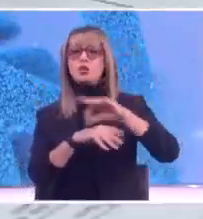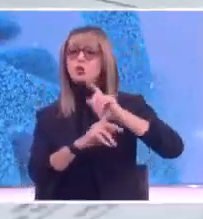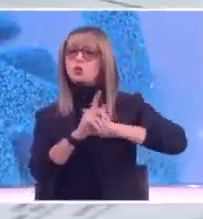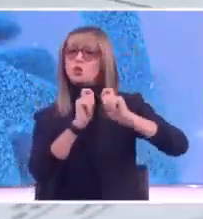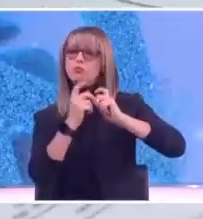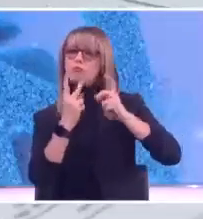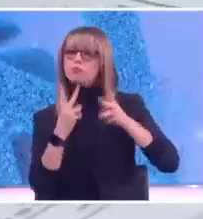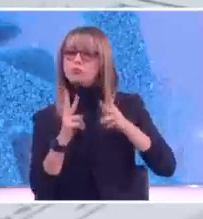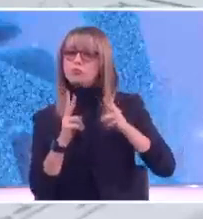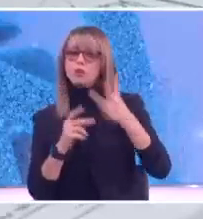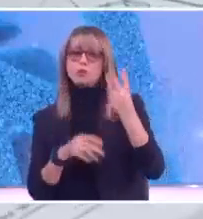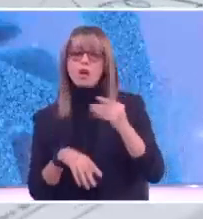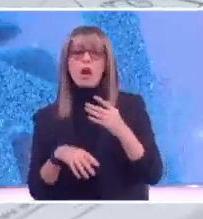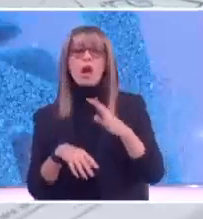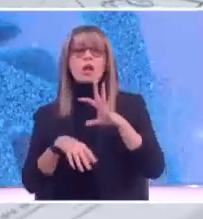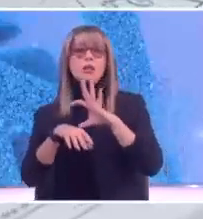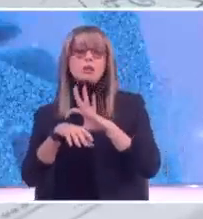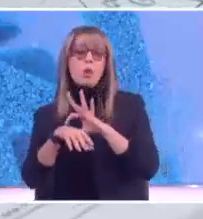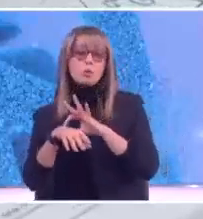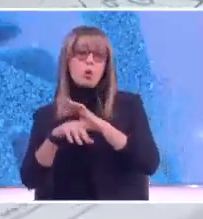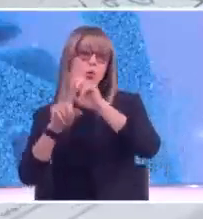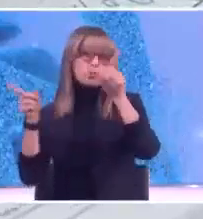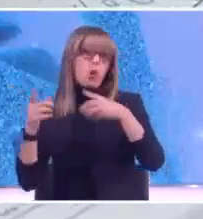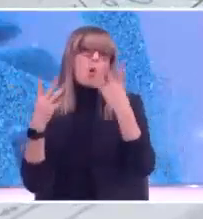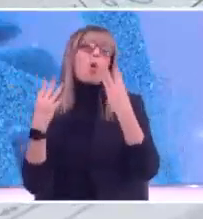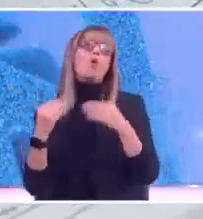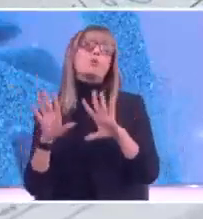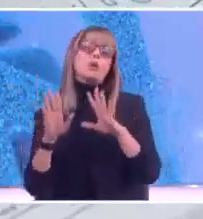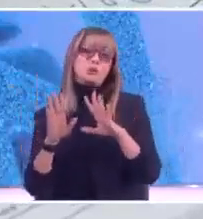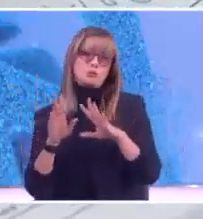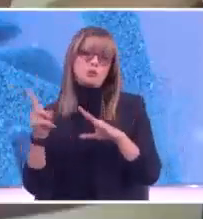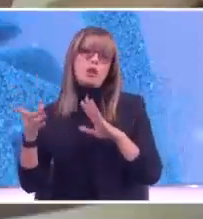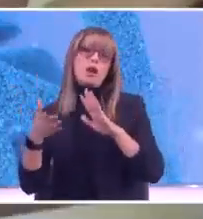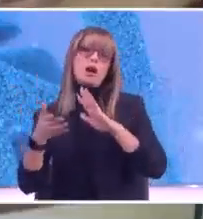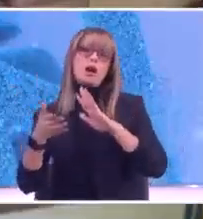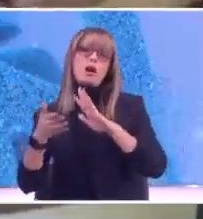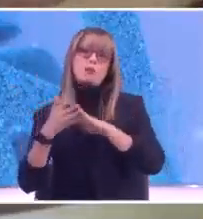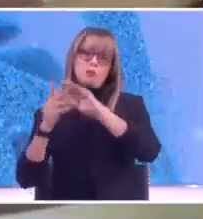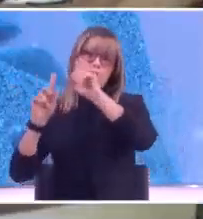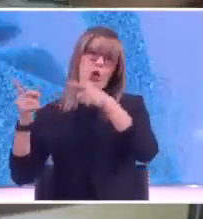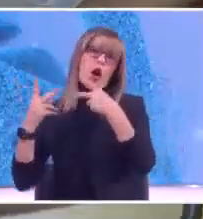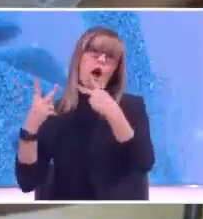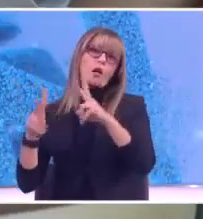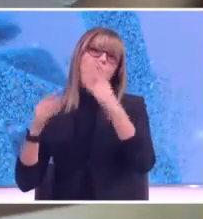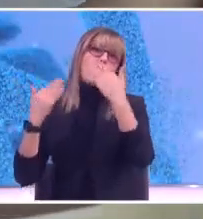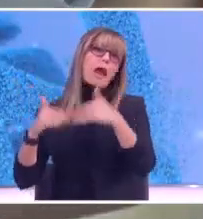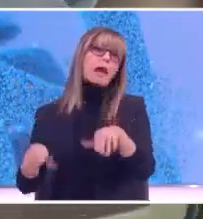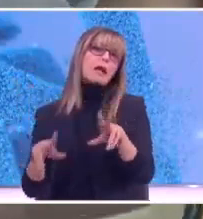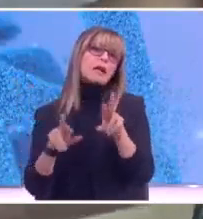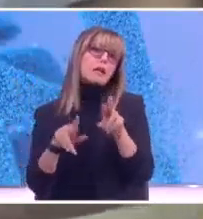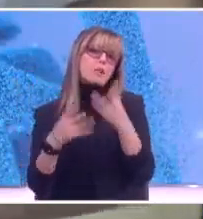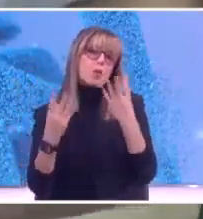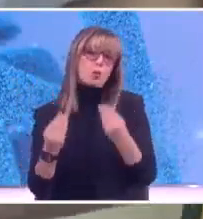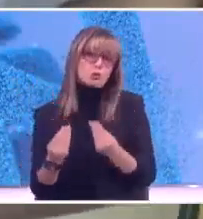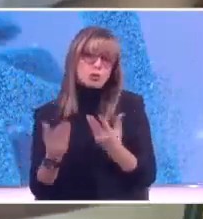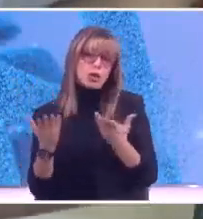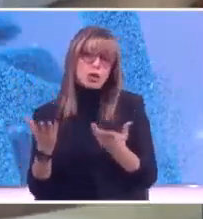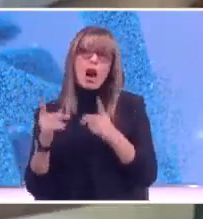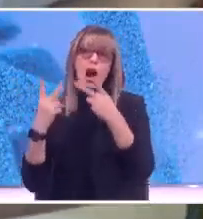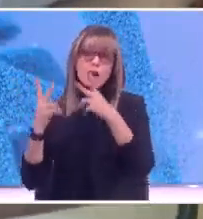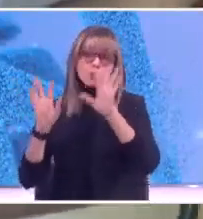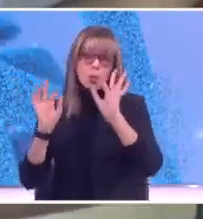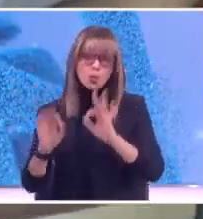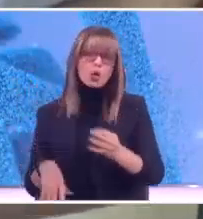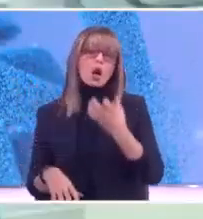yapabilecek. Muayenehanesi olmayan arkadaşların muayenehane açmasının önüne geçilmiş durumda. Onlar muayenehane açamayacaklar, açsalar da kadro